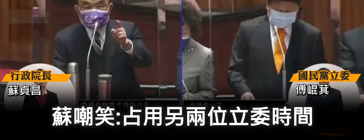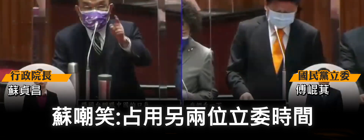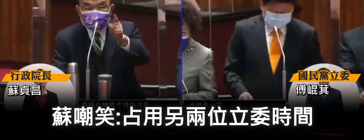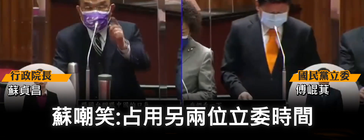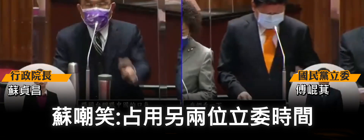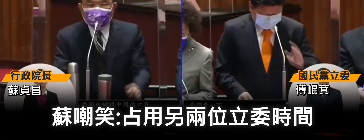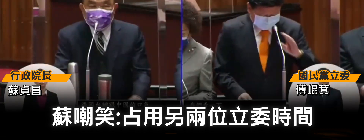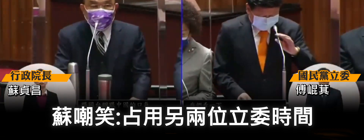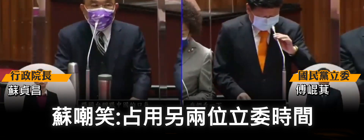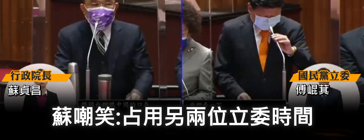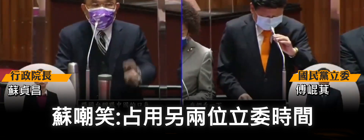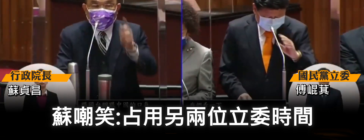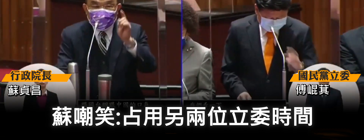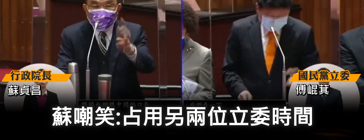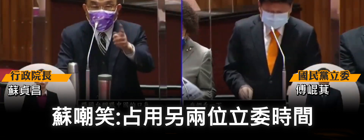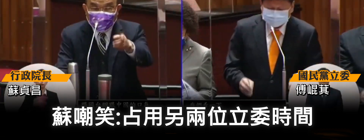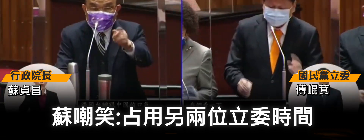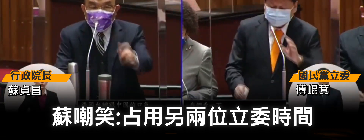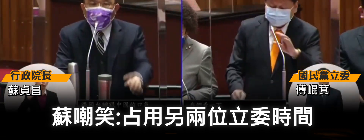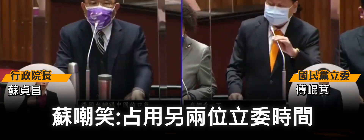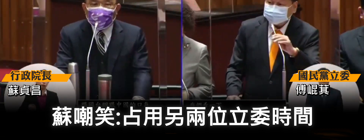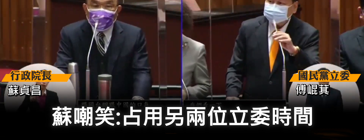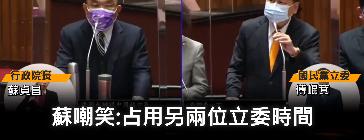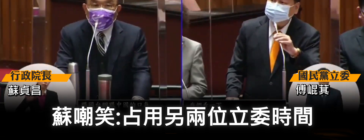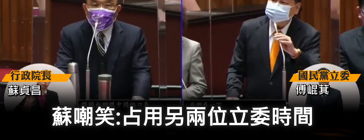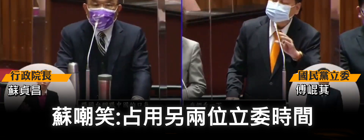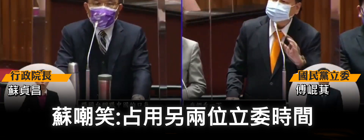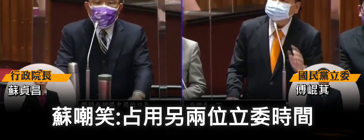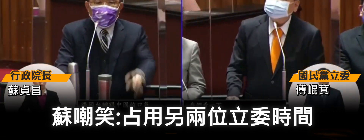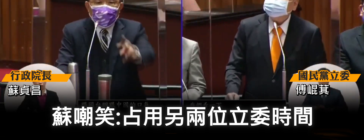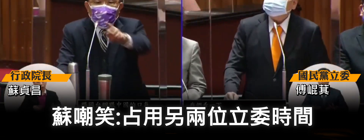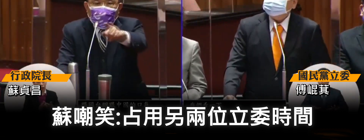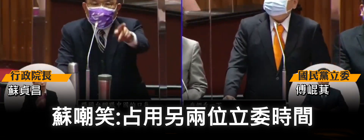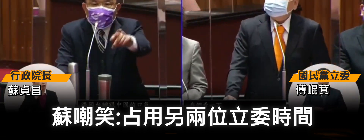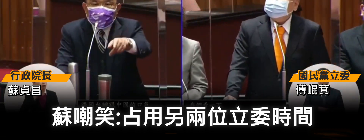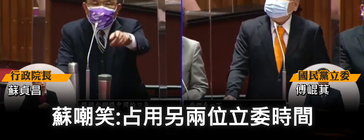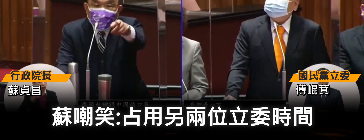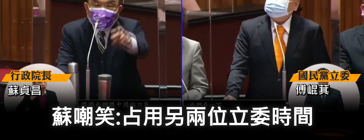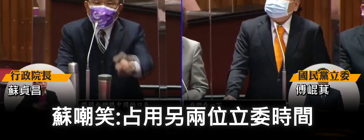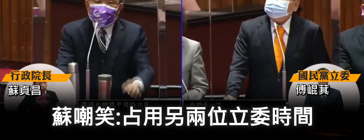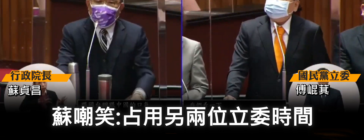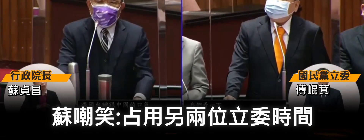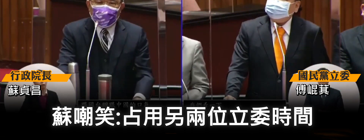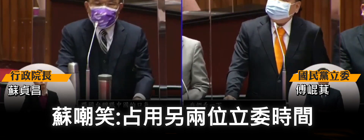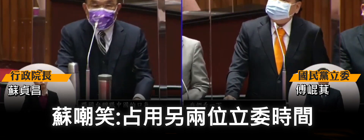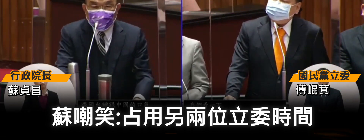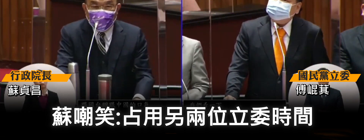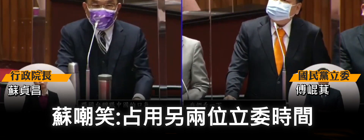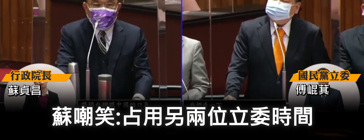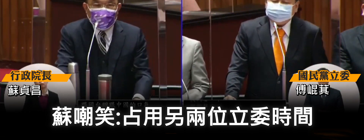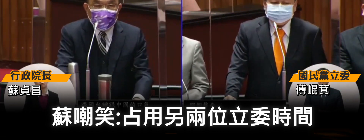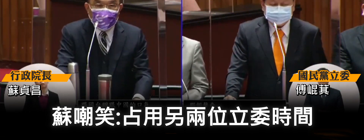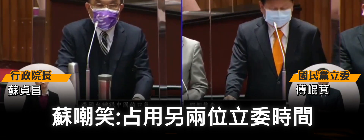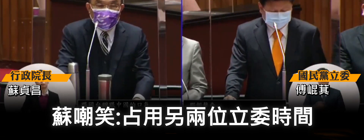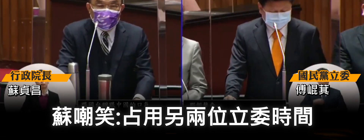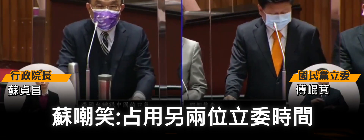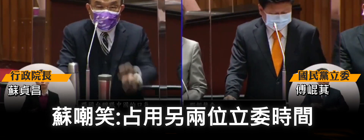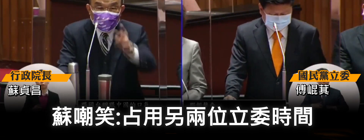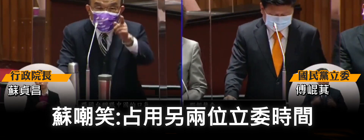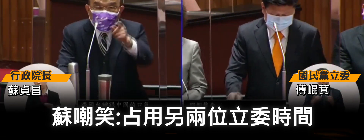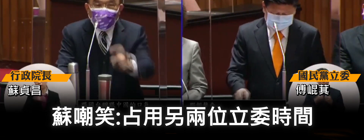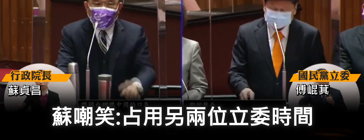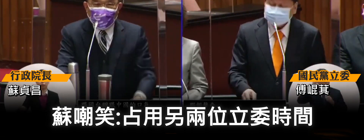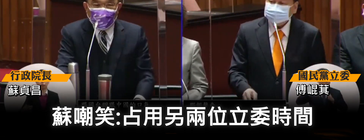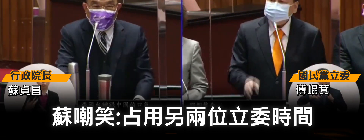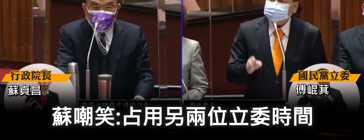啊。选择侵略者，对受害者恐吓。 我今天， 你们两个的时间都被他占用吃掉了。 对苏